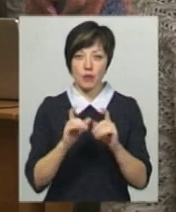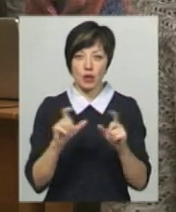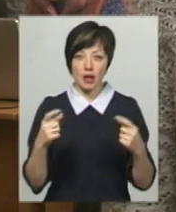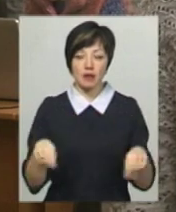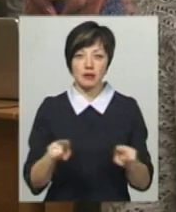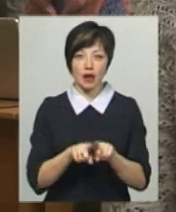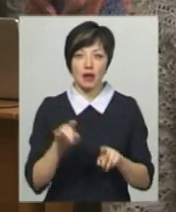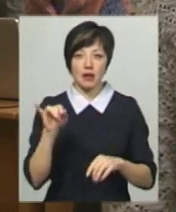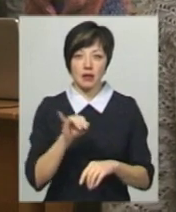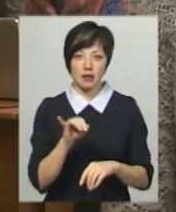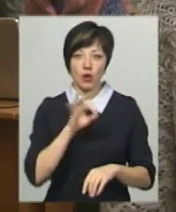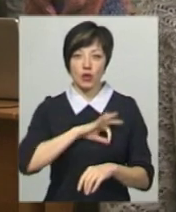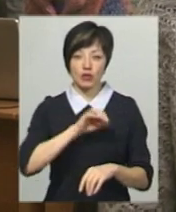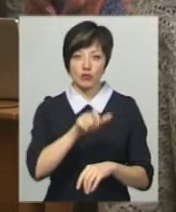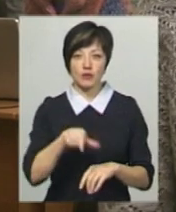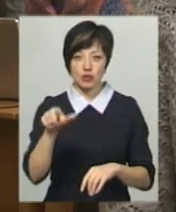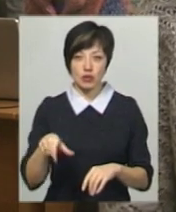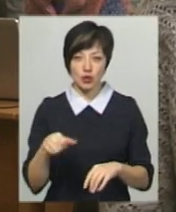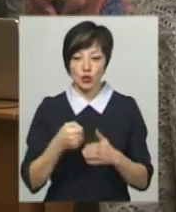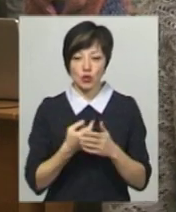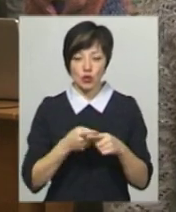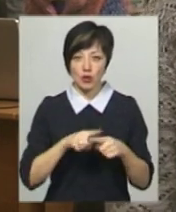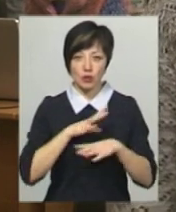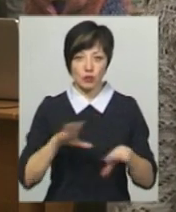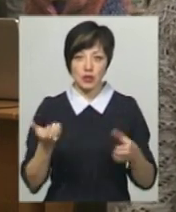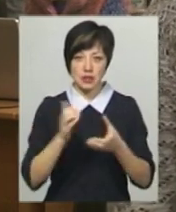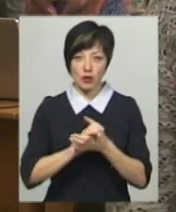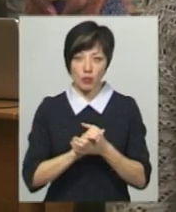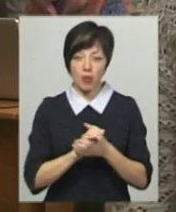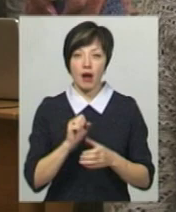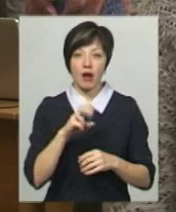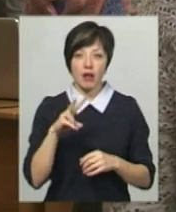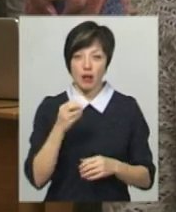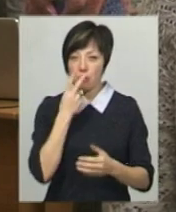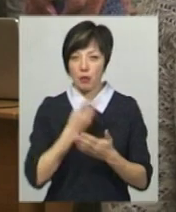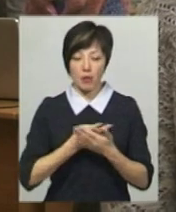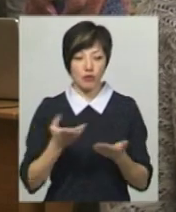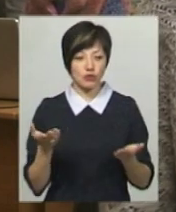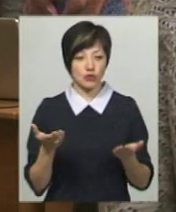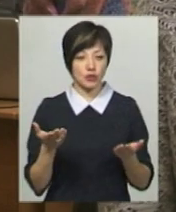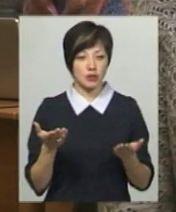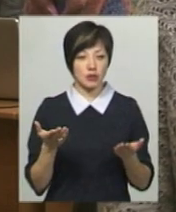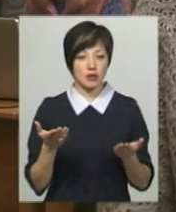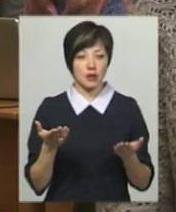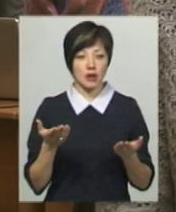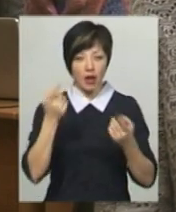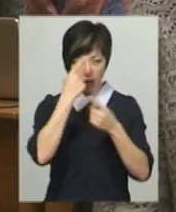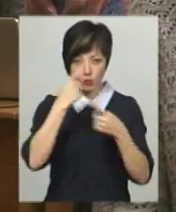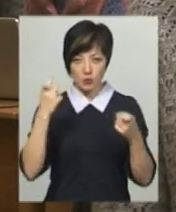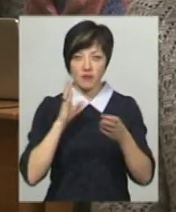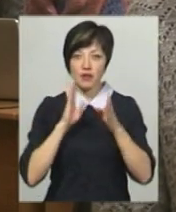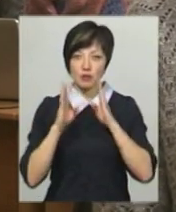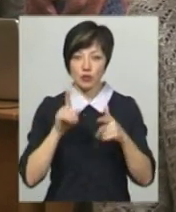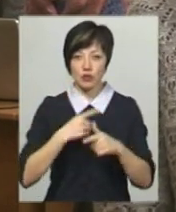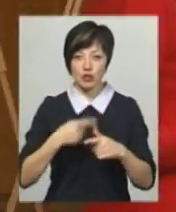так і користувачі, які до того не були знайомі з Вікіпедії, але побачили анонси у Фейсбуці